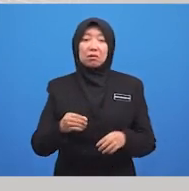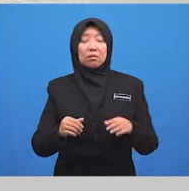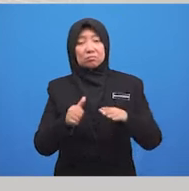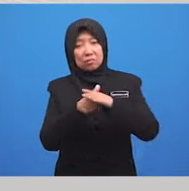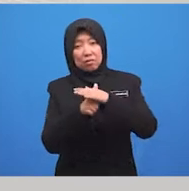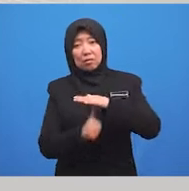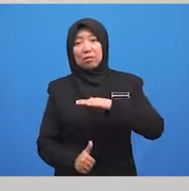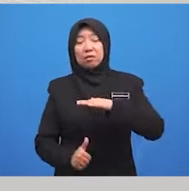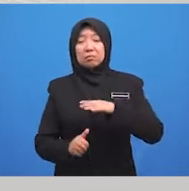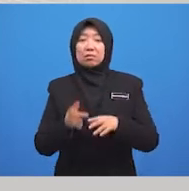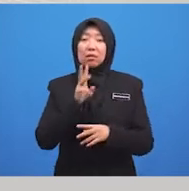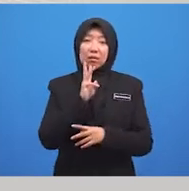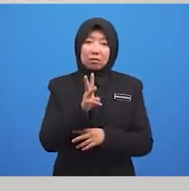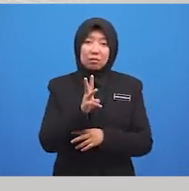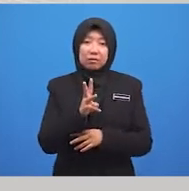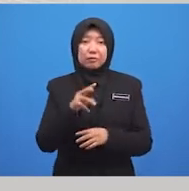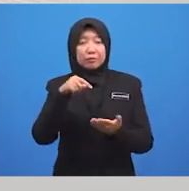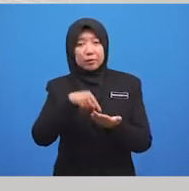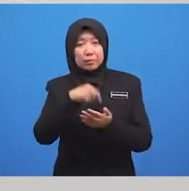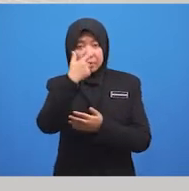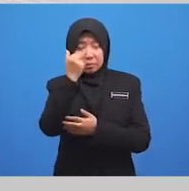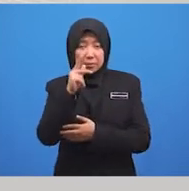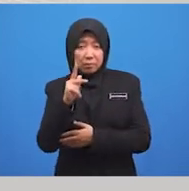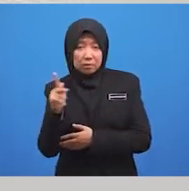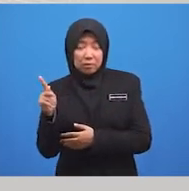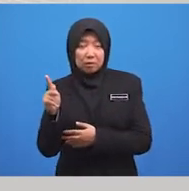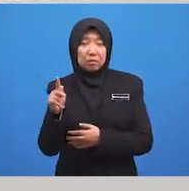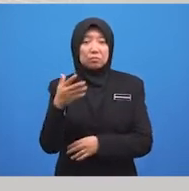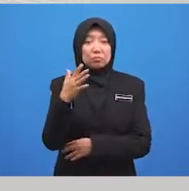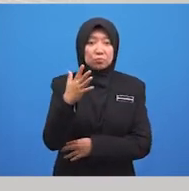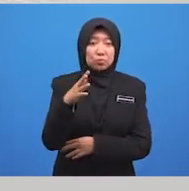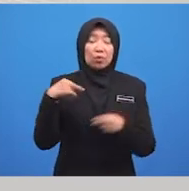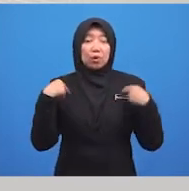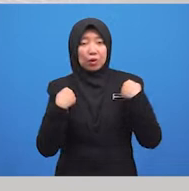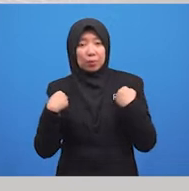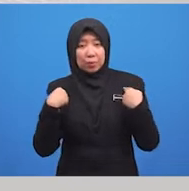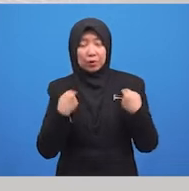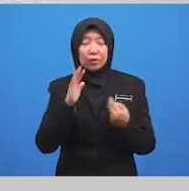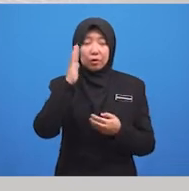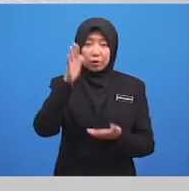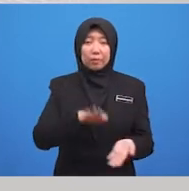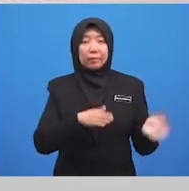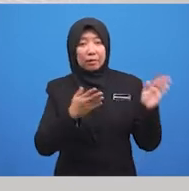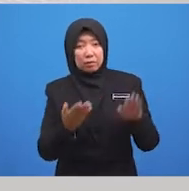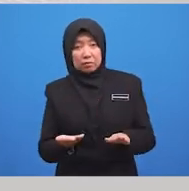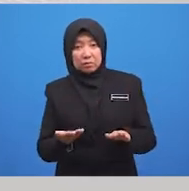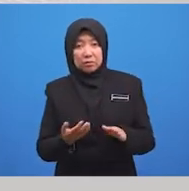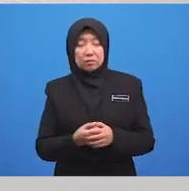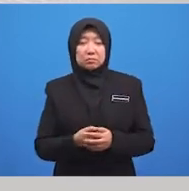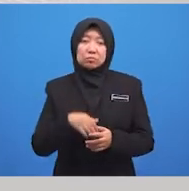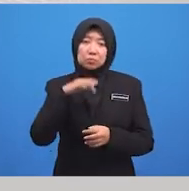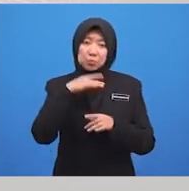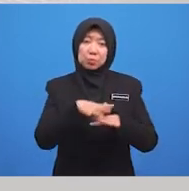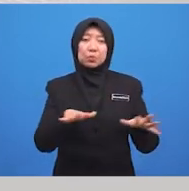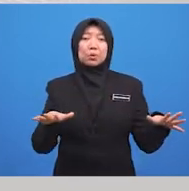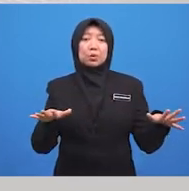air. Keadaan ini menyebabkan tumbuh-tumbuhan dan haiwan akan mati. Pencemaran